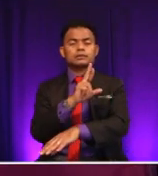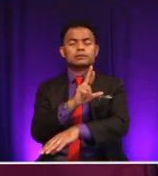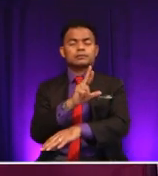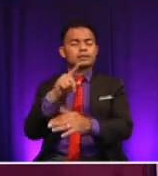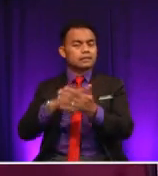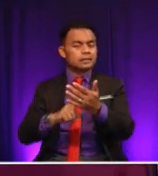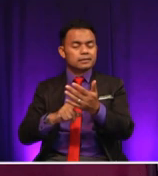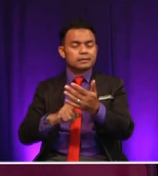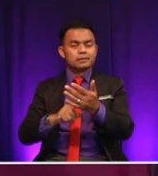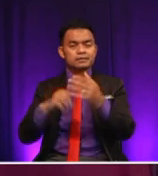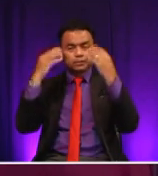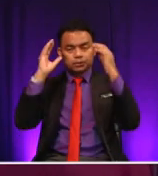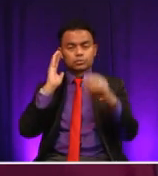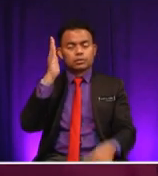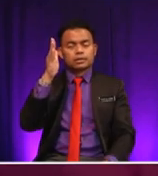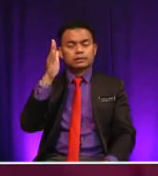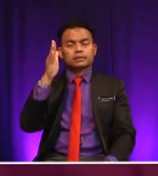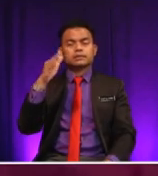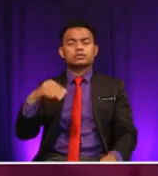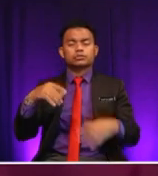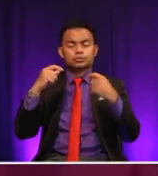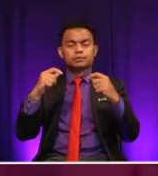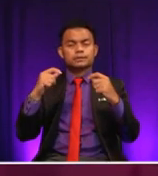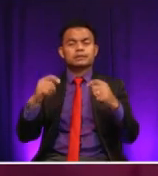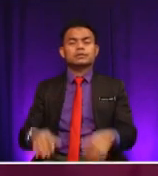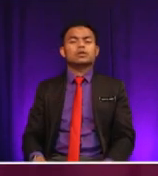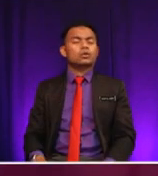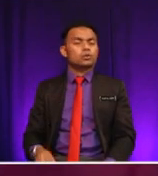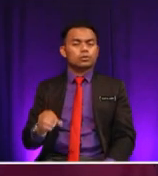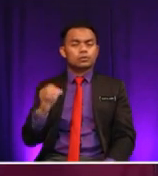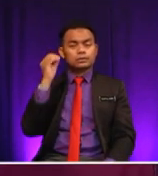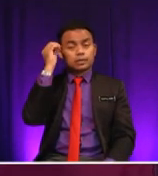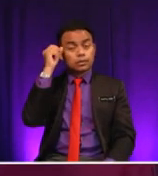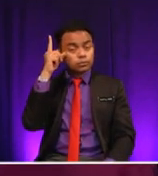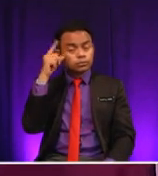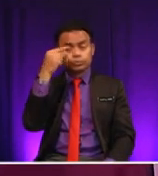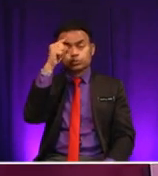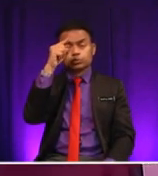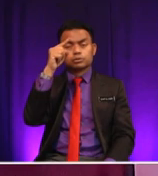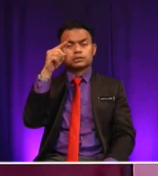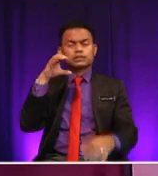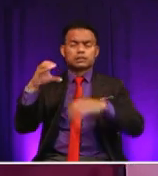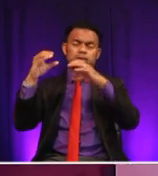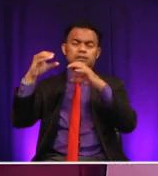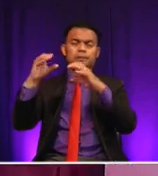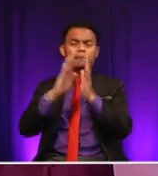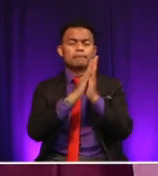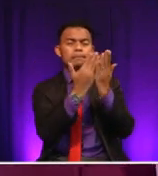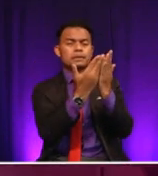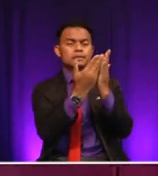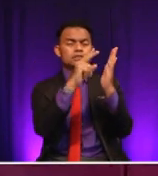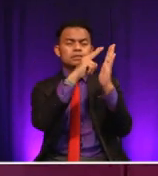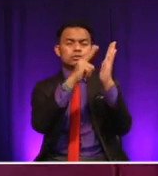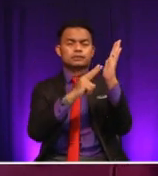hari ini dia dapat didedahkan Oh ini baca gurindam ini cara dia Oke jadi saya bisa jubah